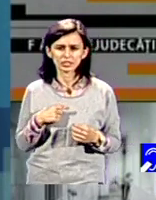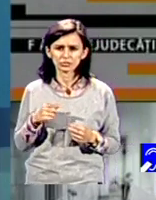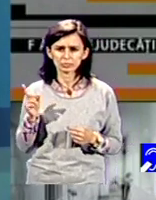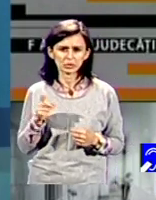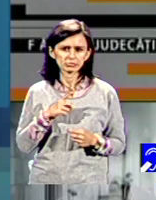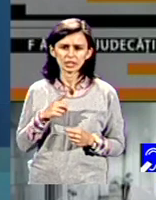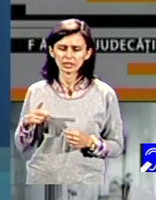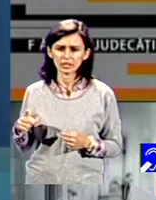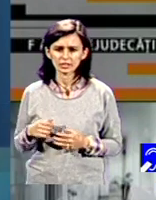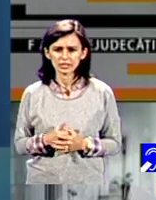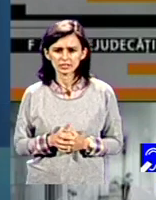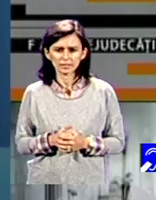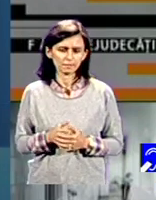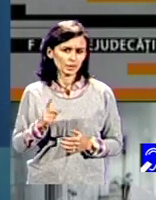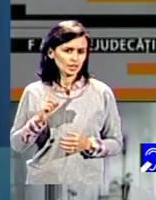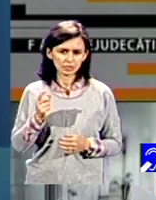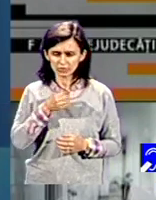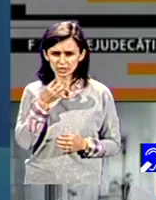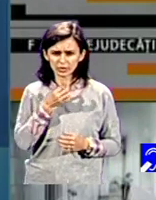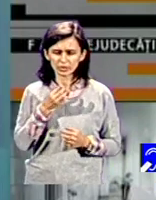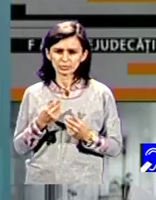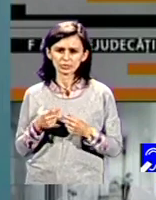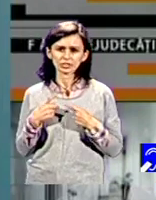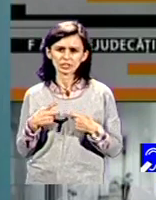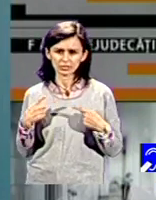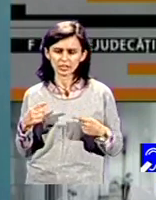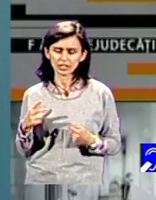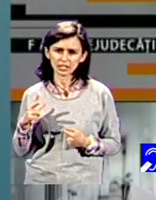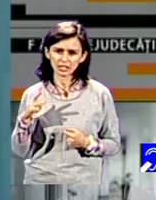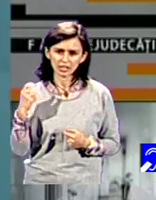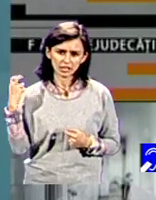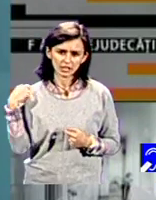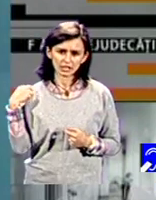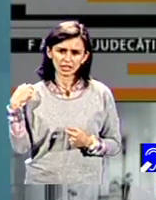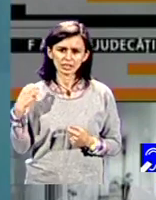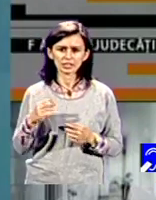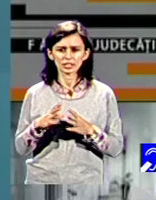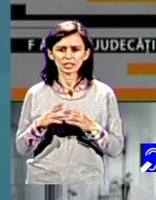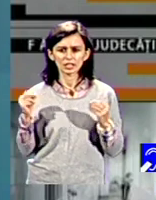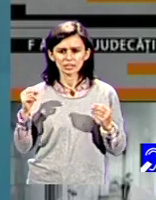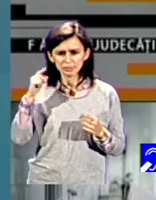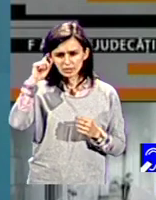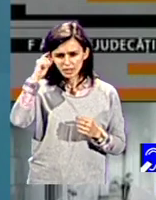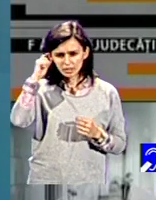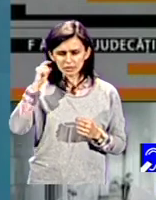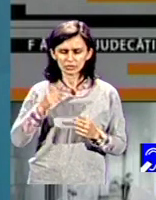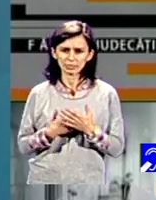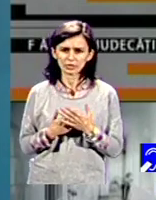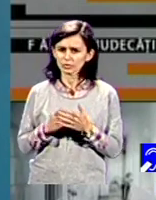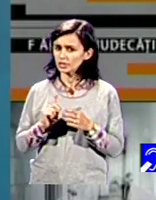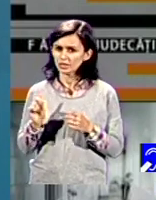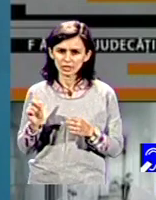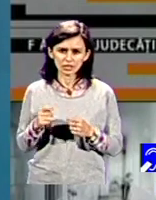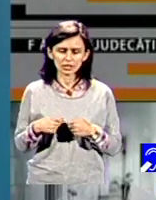oră să facă distincție între diferitele grave de lipsa discernământului pentru că nu toate duc la punerea sub interdicție